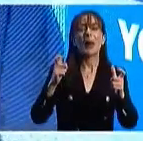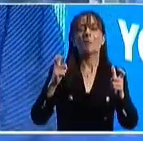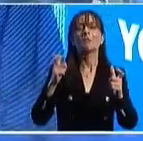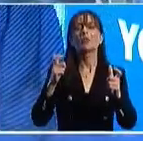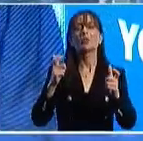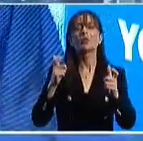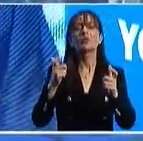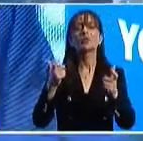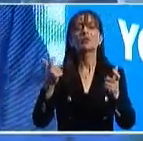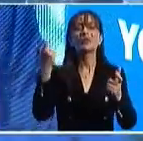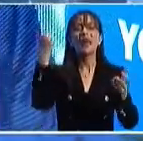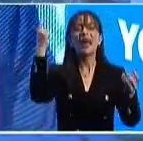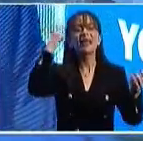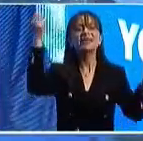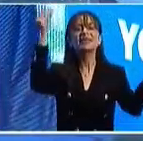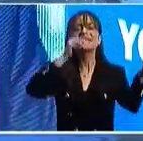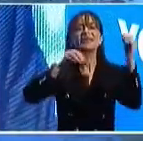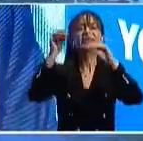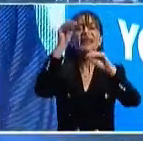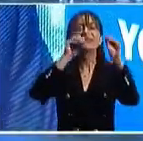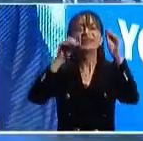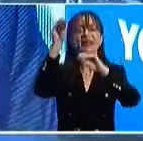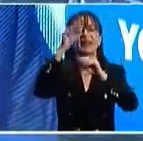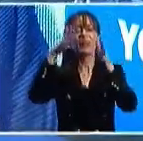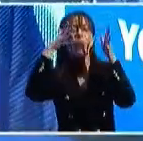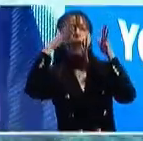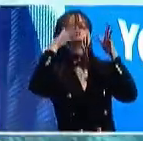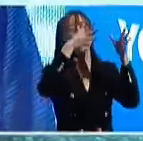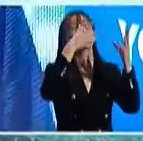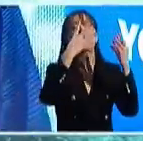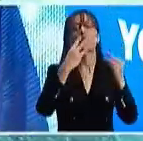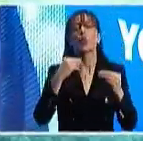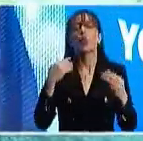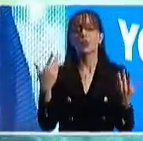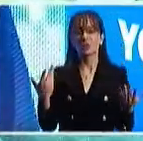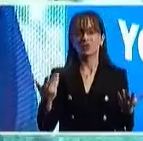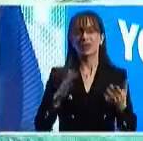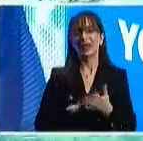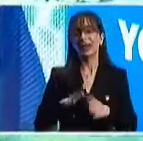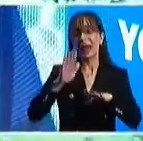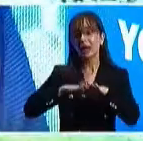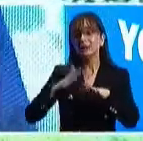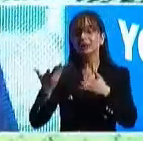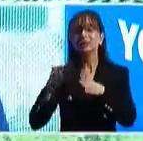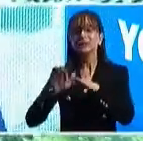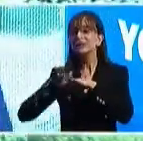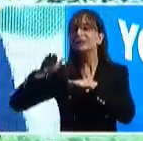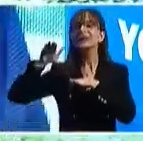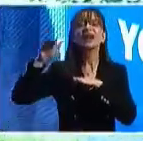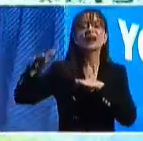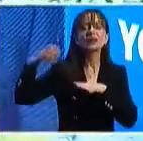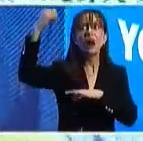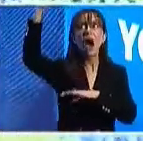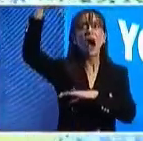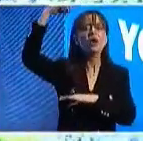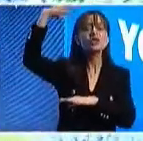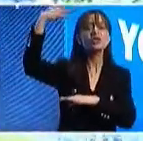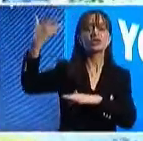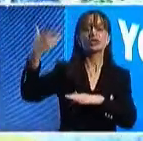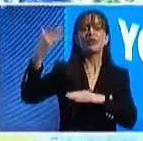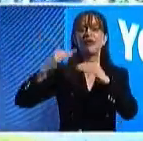tasarım rehberini odağımıza alıyoruz. Ve yaptığımız kaldırımı, oradaki aydınlatmayı,